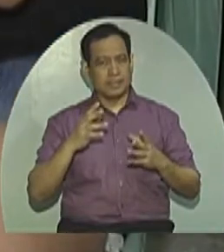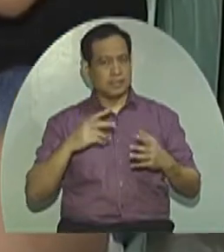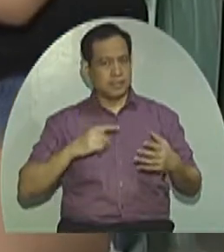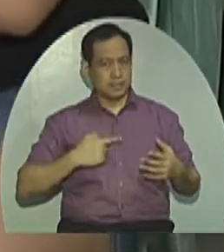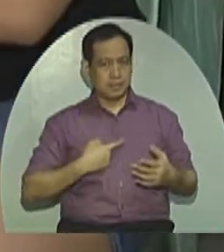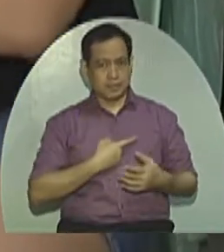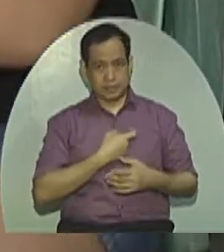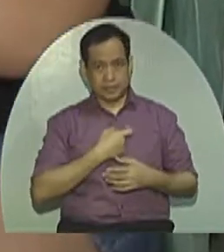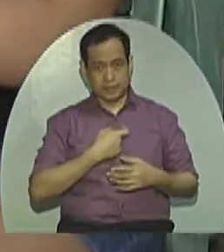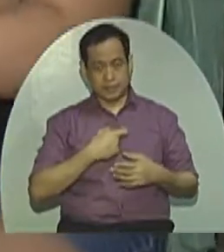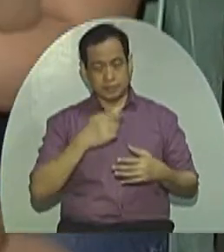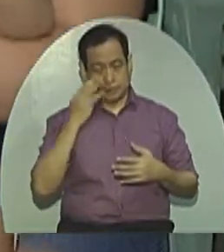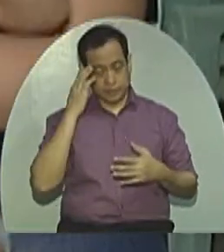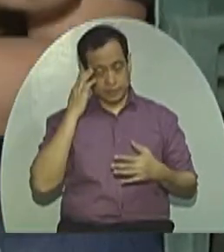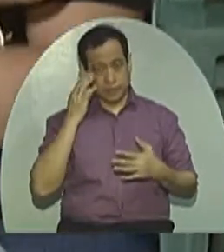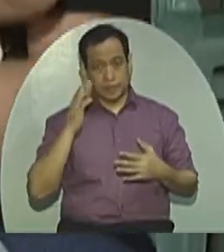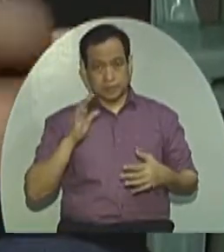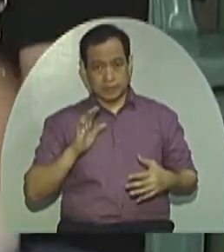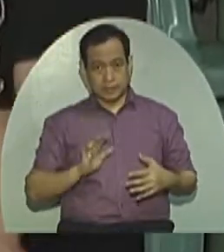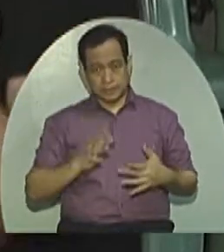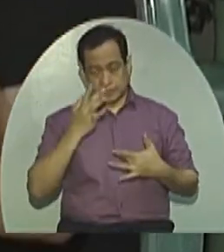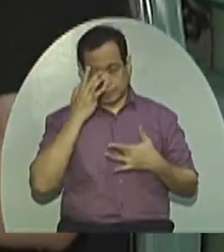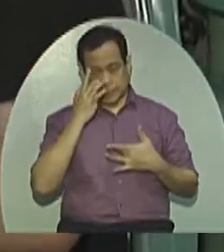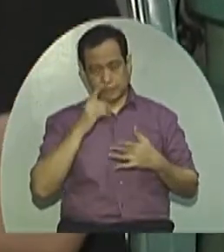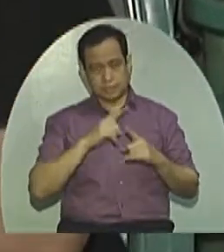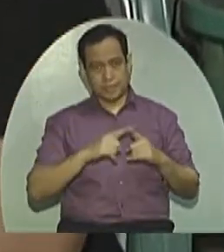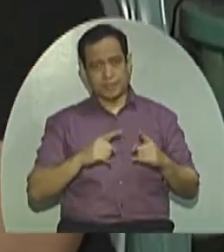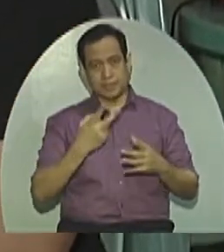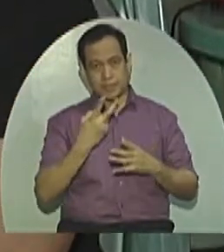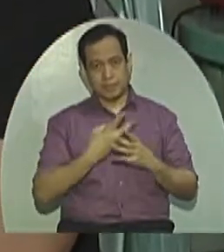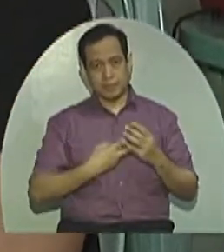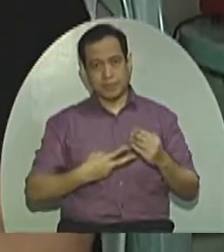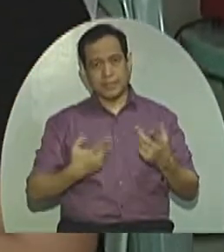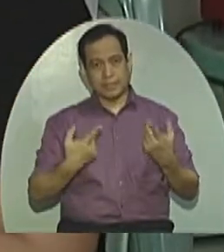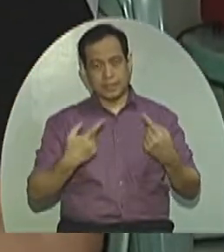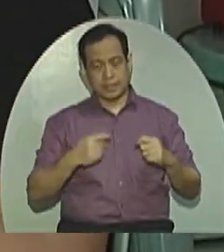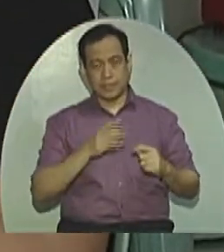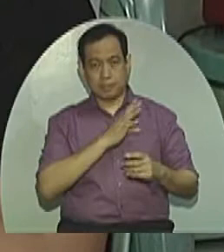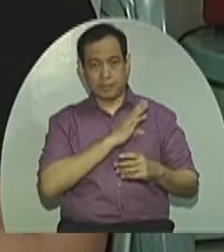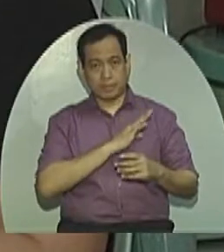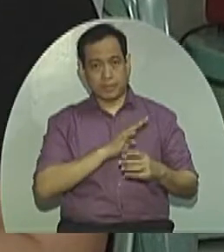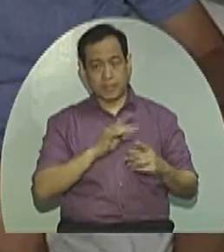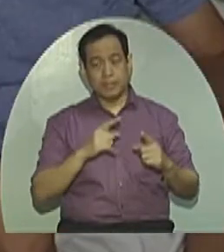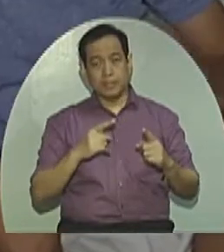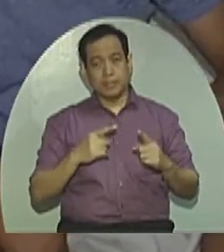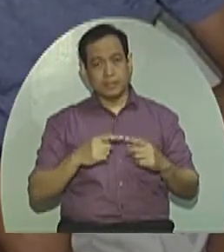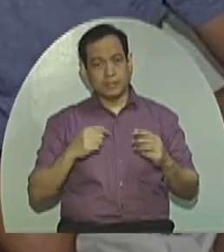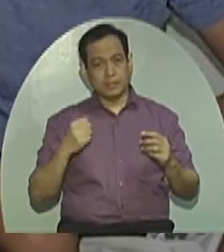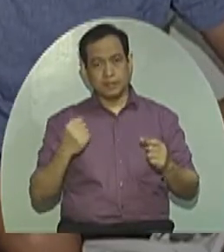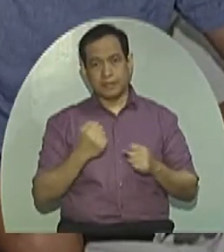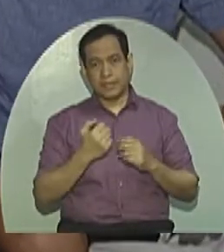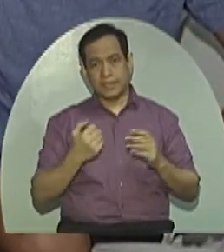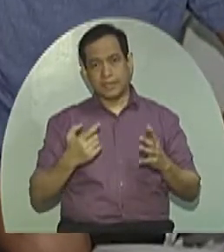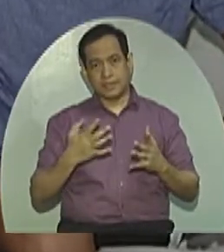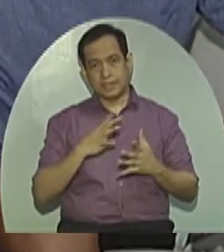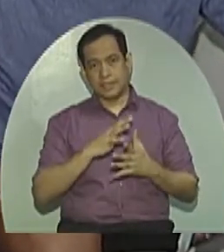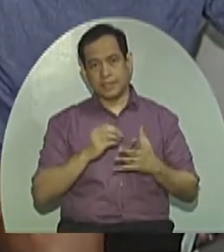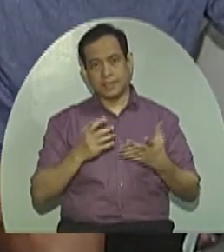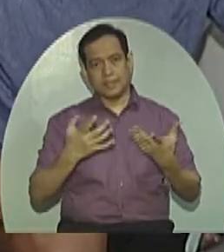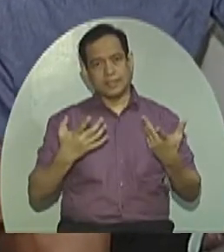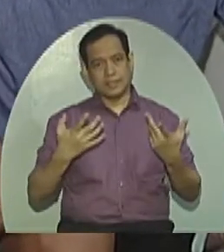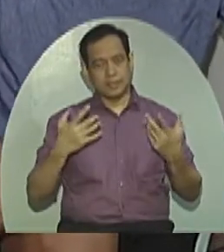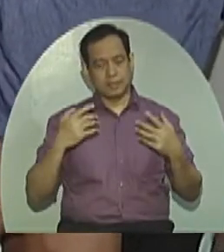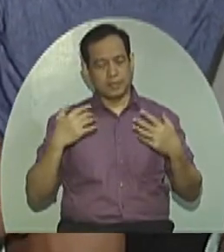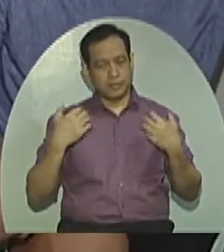malaman ang kondisyon ng kanilang anak na si Xian, nilalakasan na lamang nilang mag-asawa ang kanilang loob para lumaban